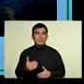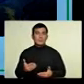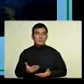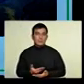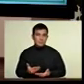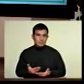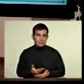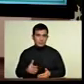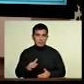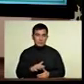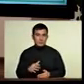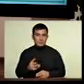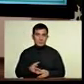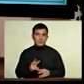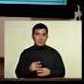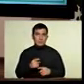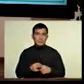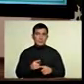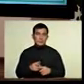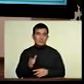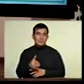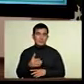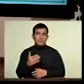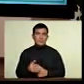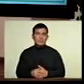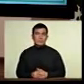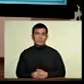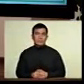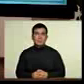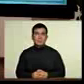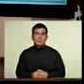жители этих местностей выходят половить рыб.